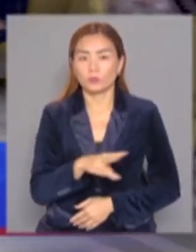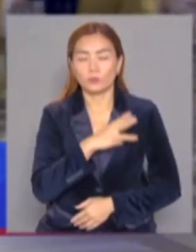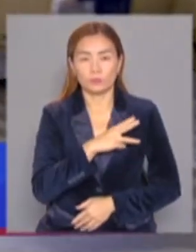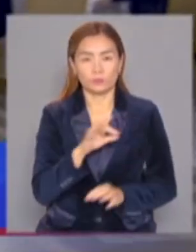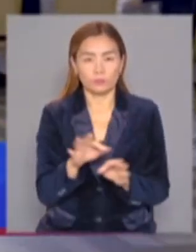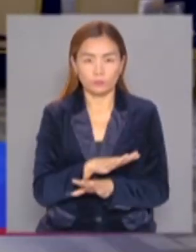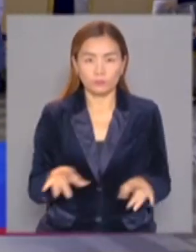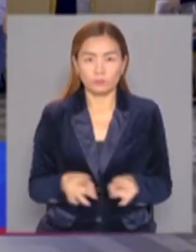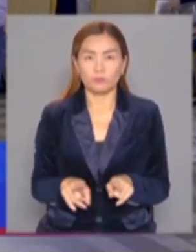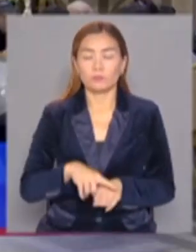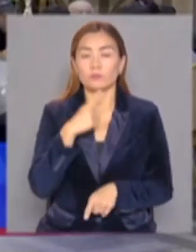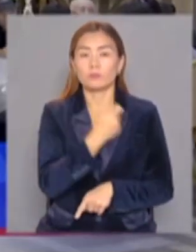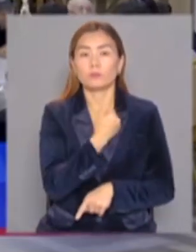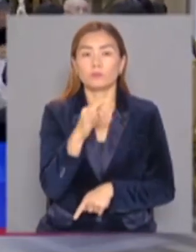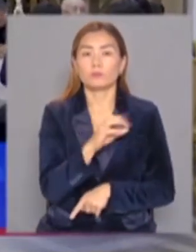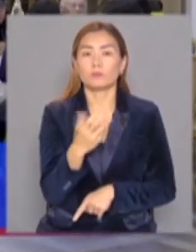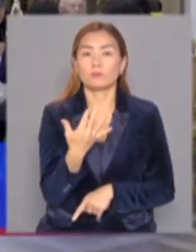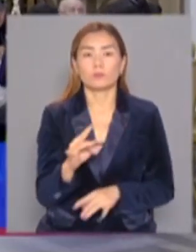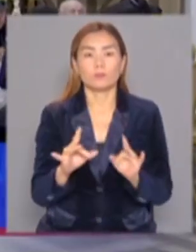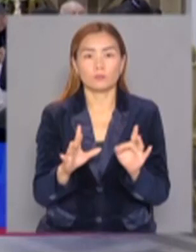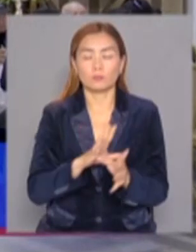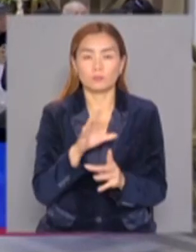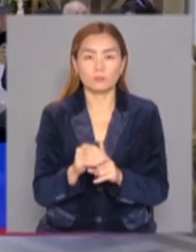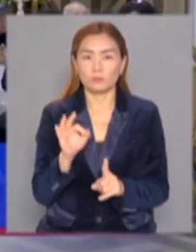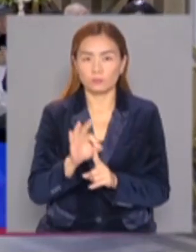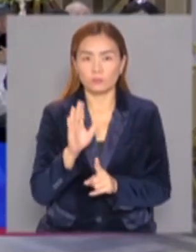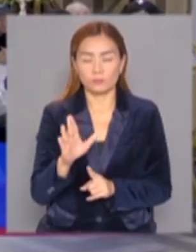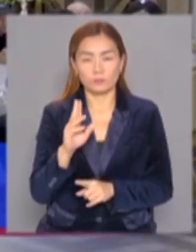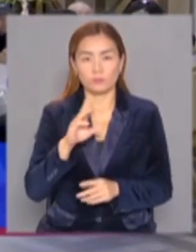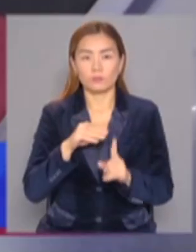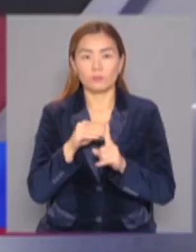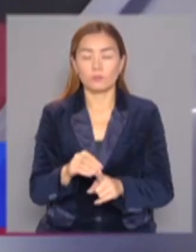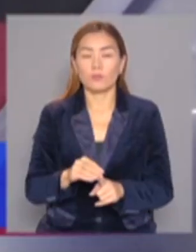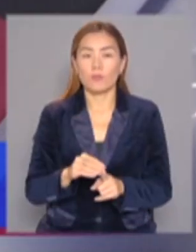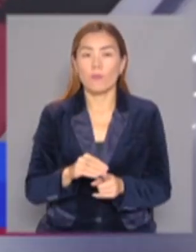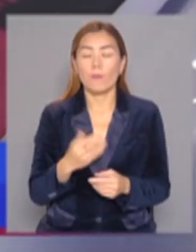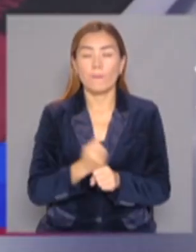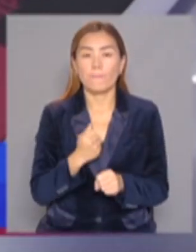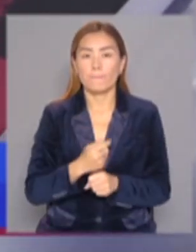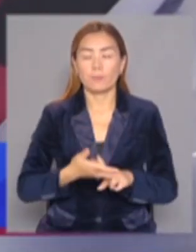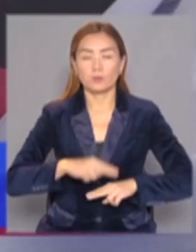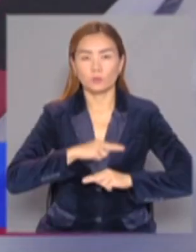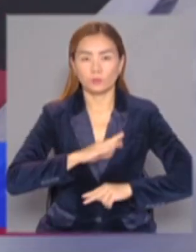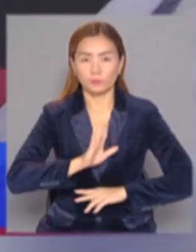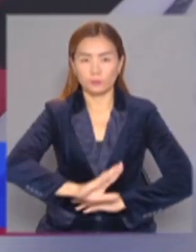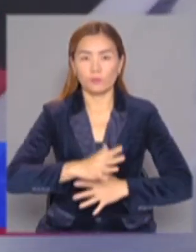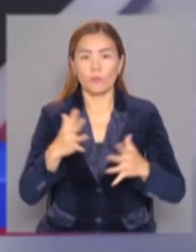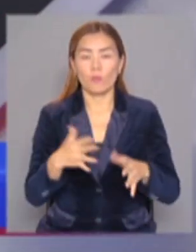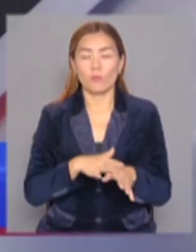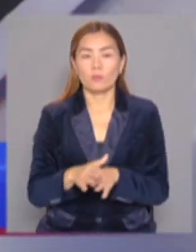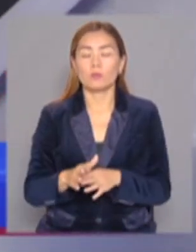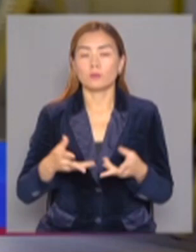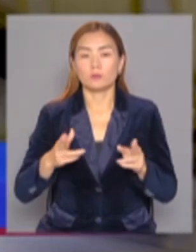Жалынжыры. Неизвестная война Маншук» автор отметил, что цель, которую он преследовал при написании данных трудов, наиболее